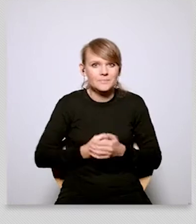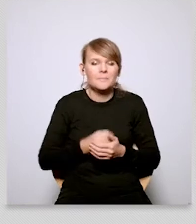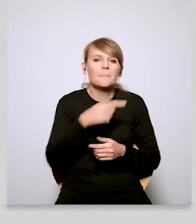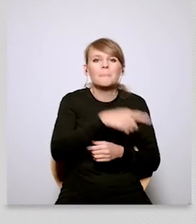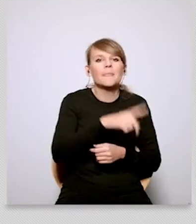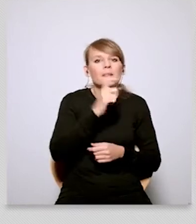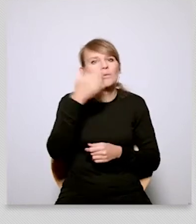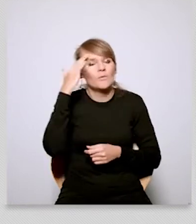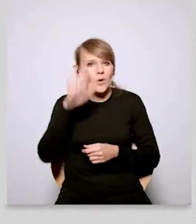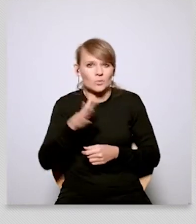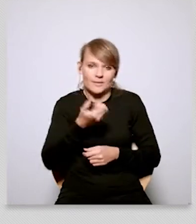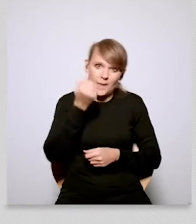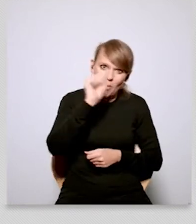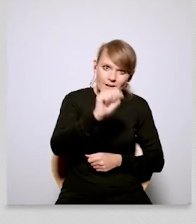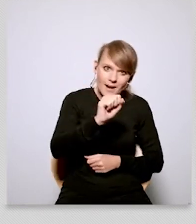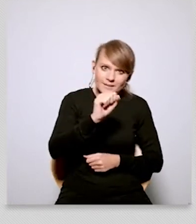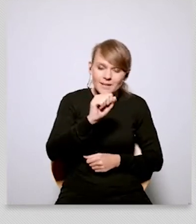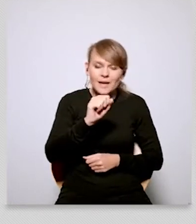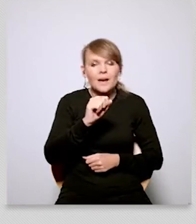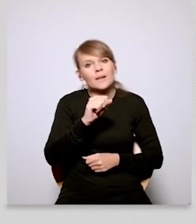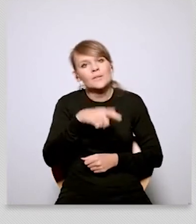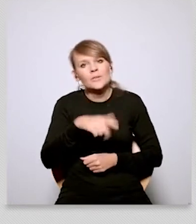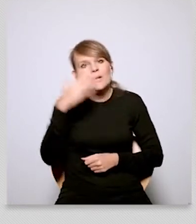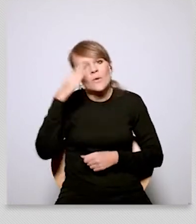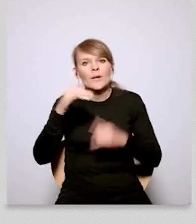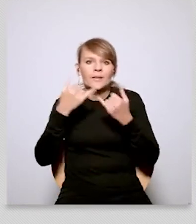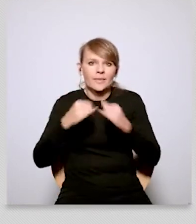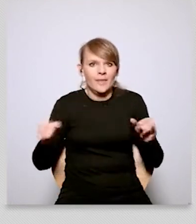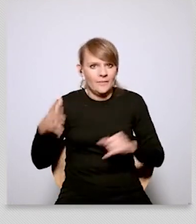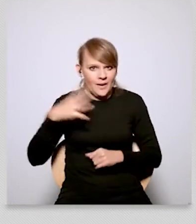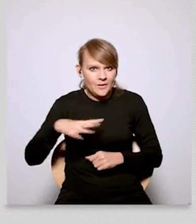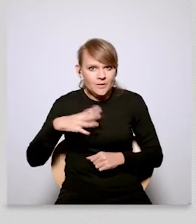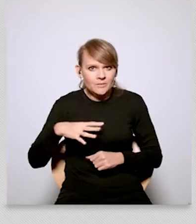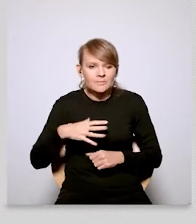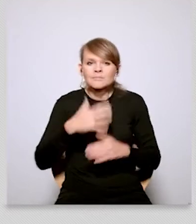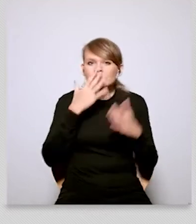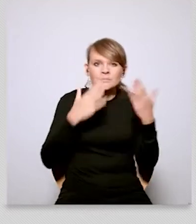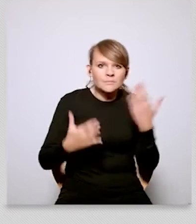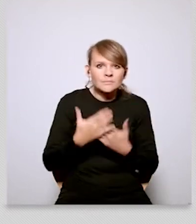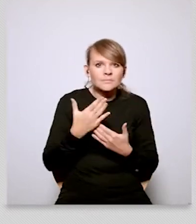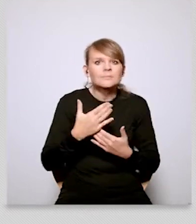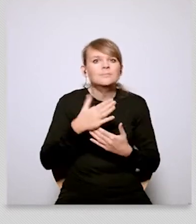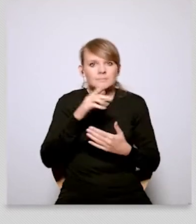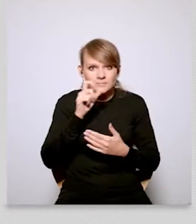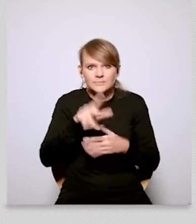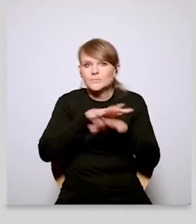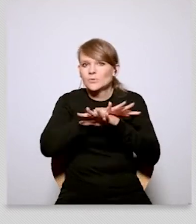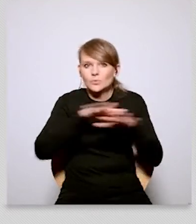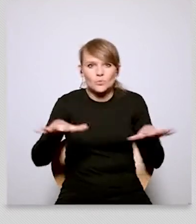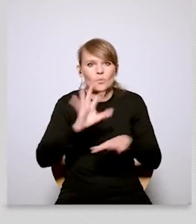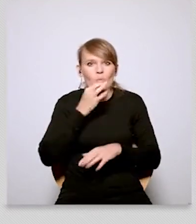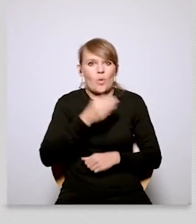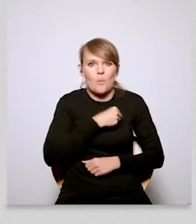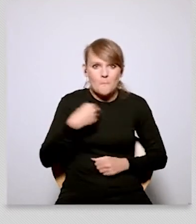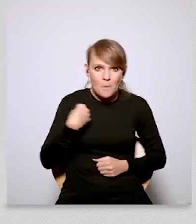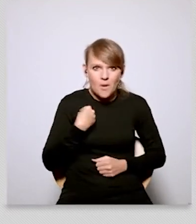wolą, czy wolą demokrację, czy wolą różne inne wartości. I okazuje, że na przykład jest też duża grupa młodych Polaków i Polek,